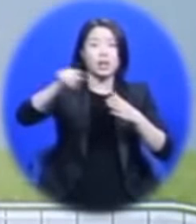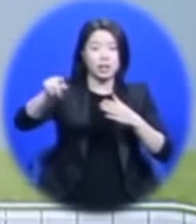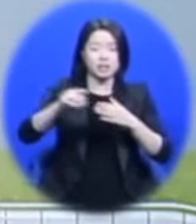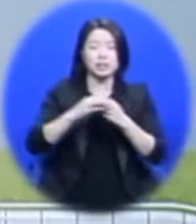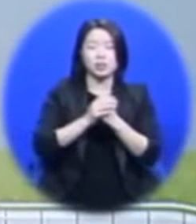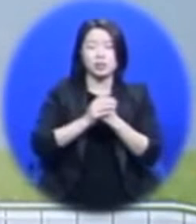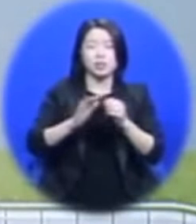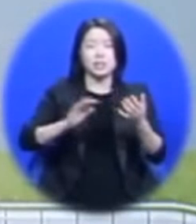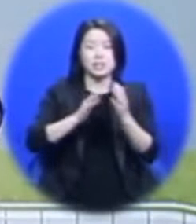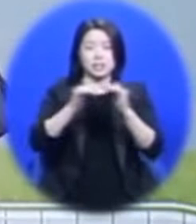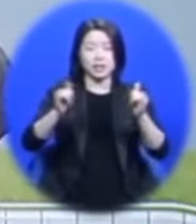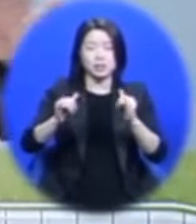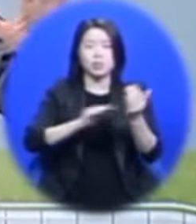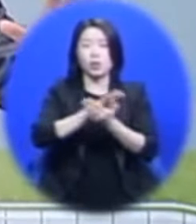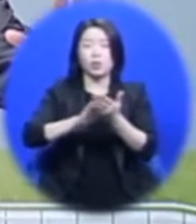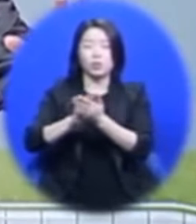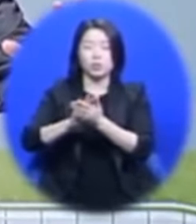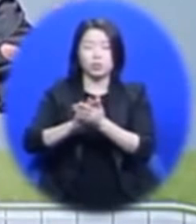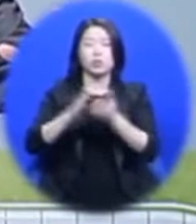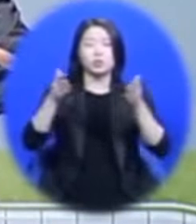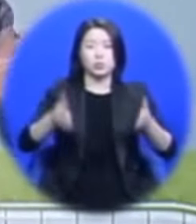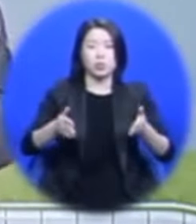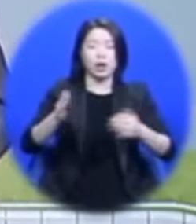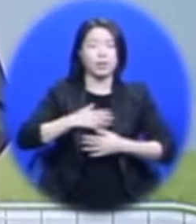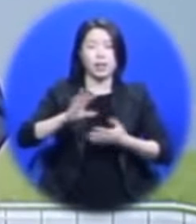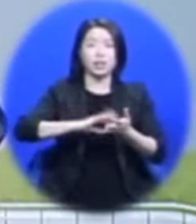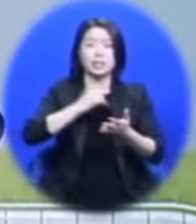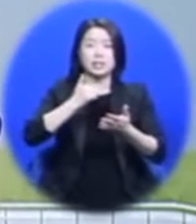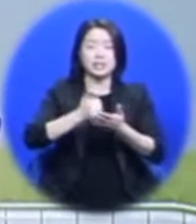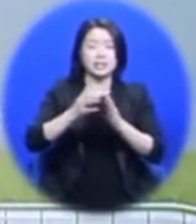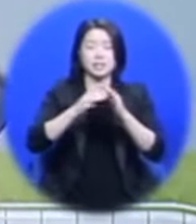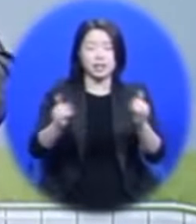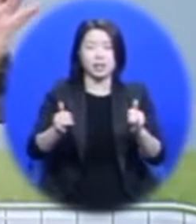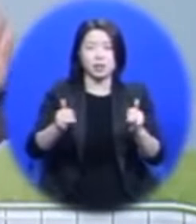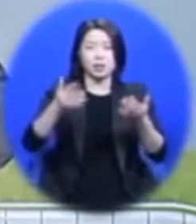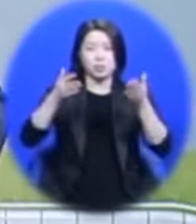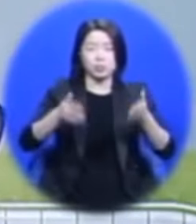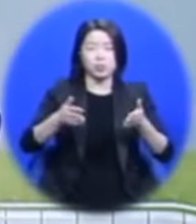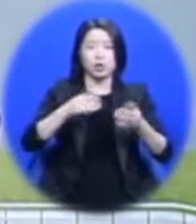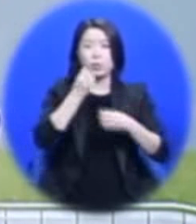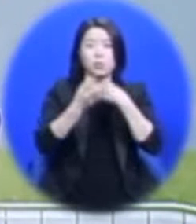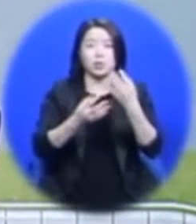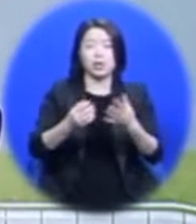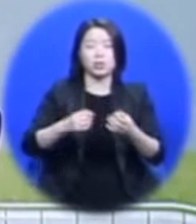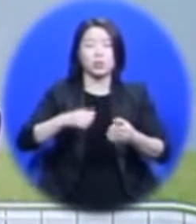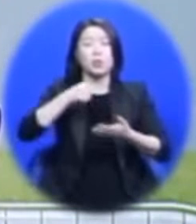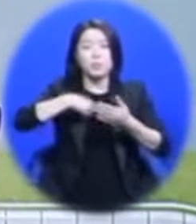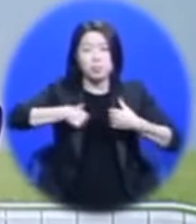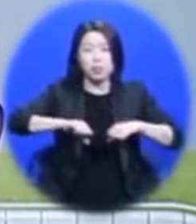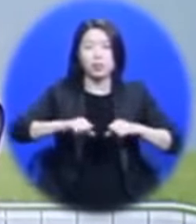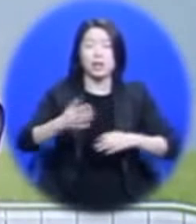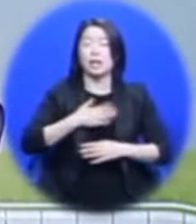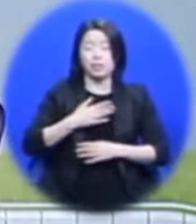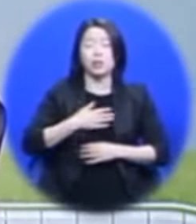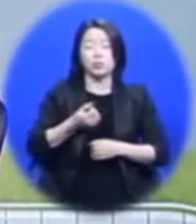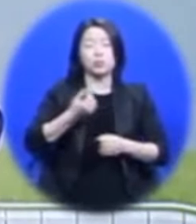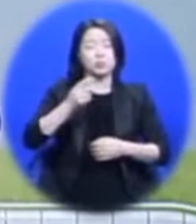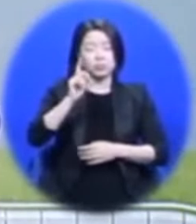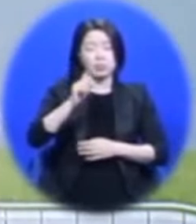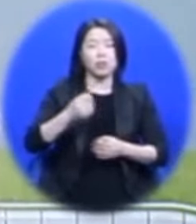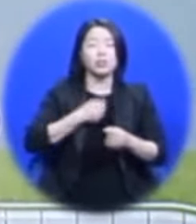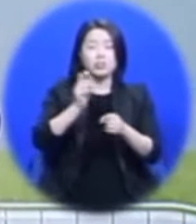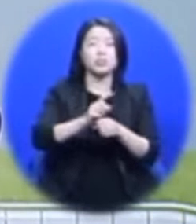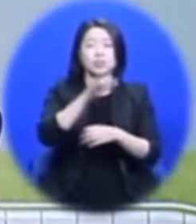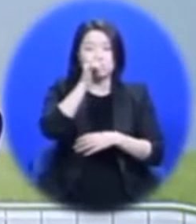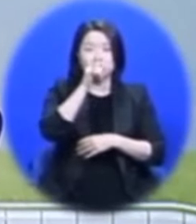지내는 동안에 나 더 이상 그리스도인으로서 내가 고백하고 사는 거 나 포기해, 나도 한성질해, 나도